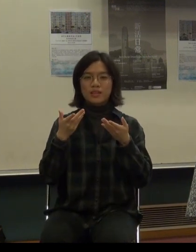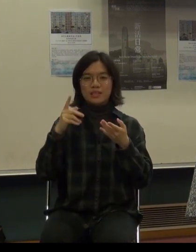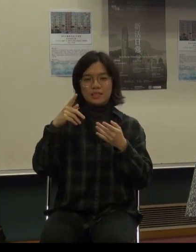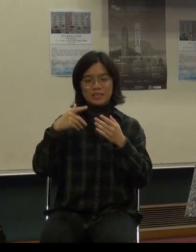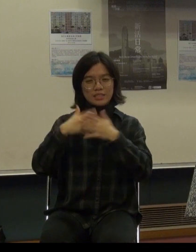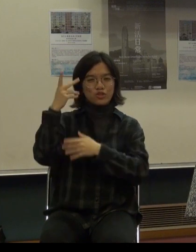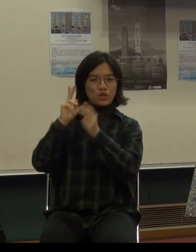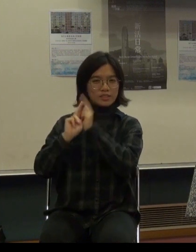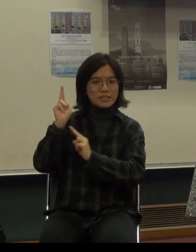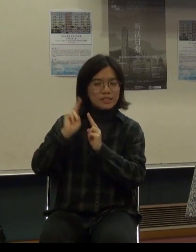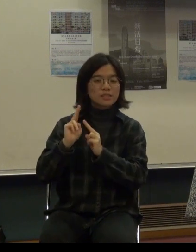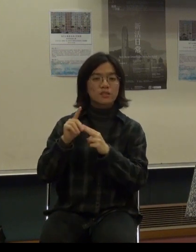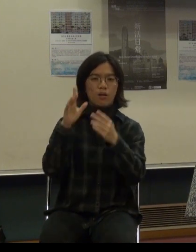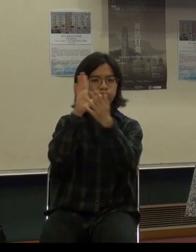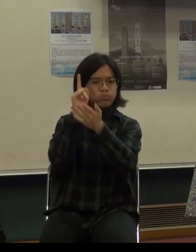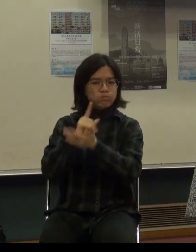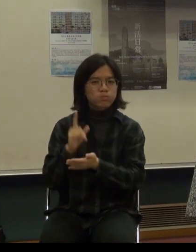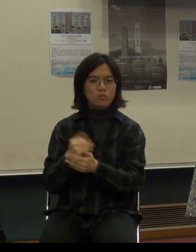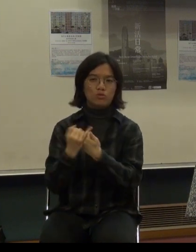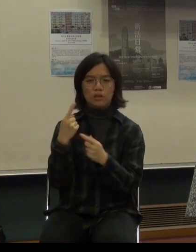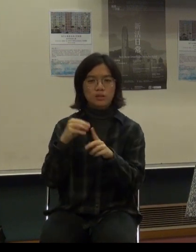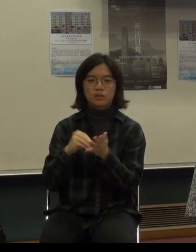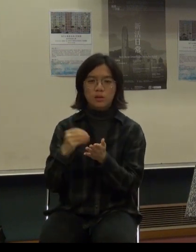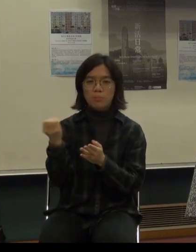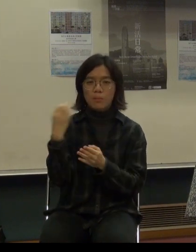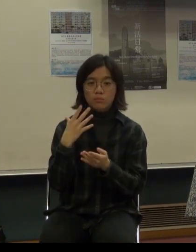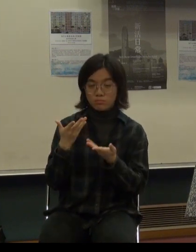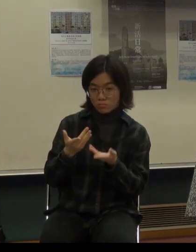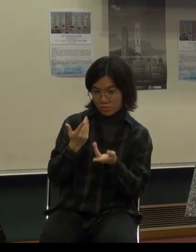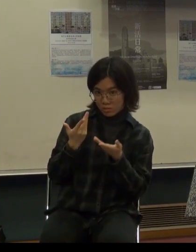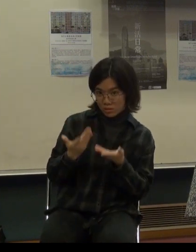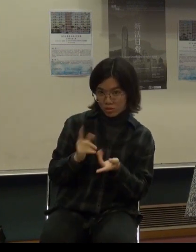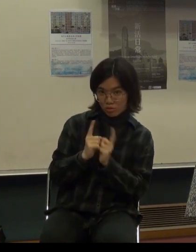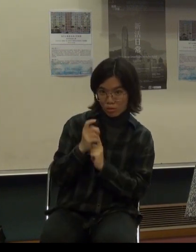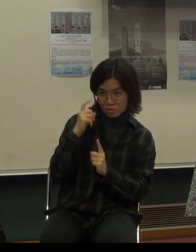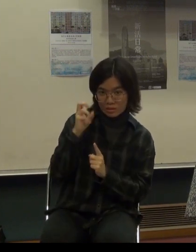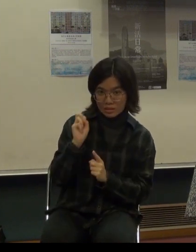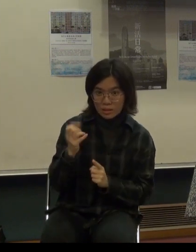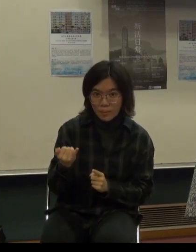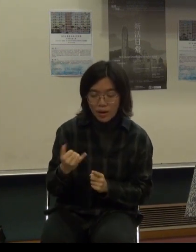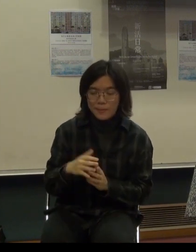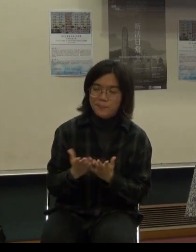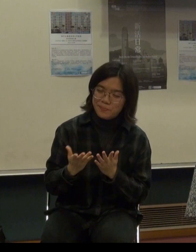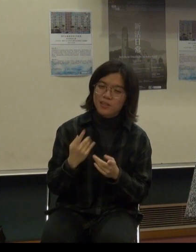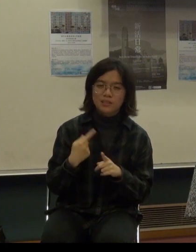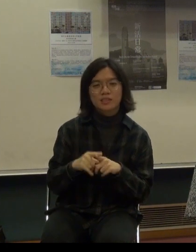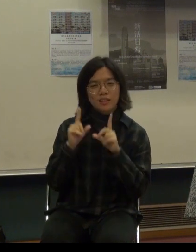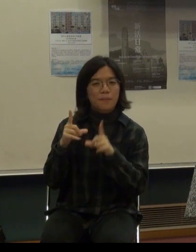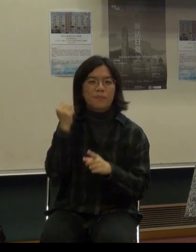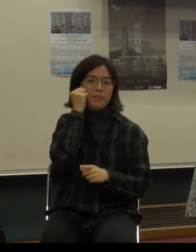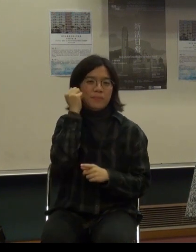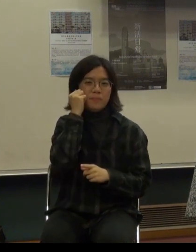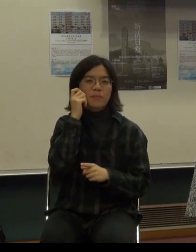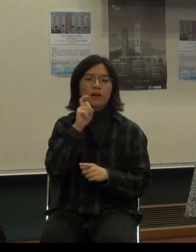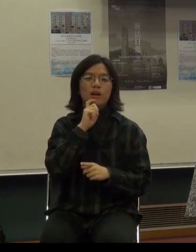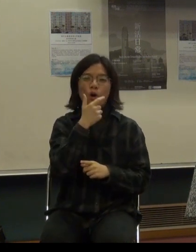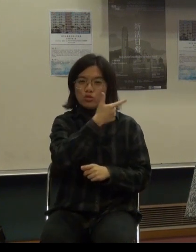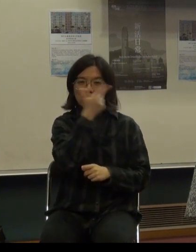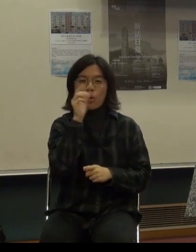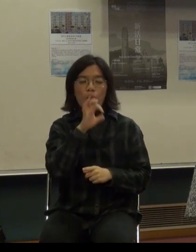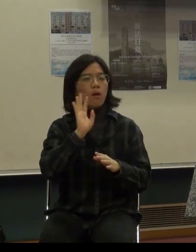義嗰度啊？我諗咧，即其實就好難去講咧。有啲人話現代主義已經完咗，其實咧有